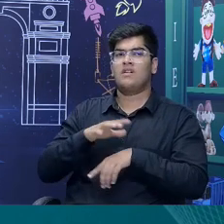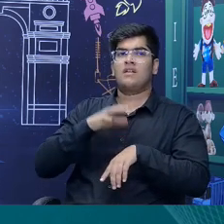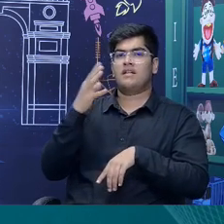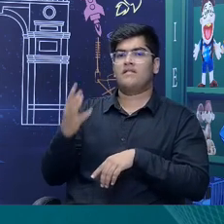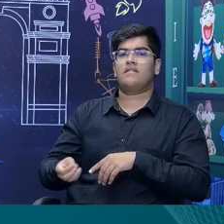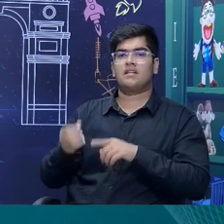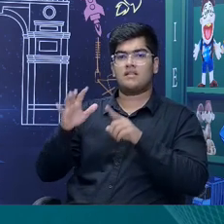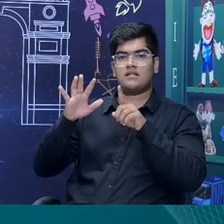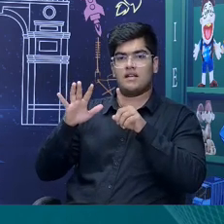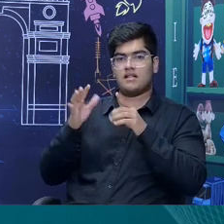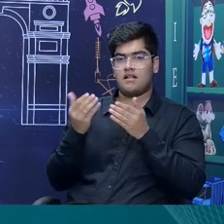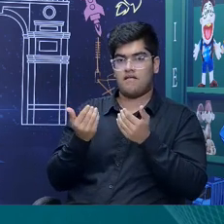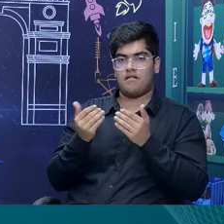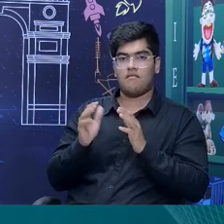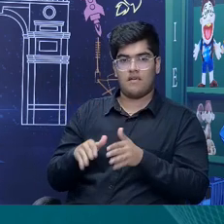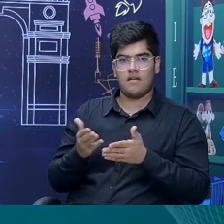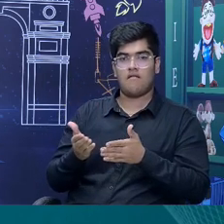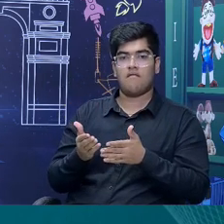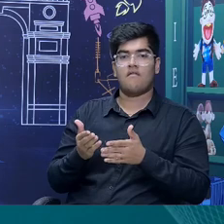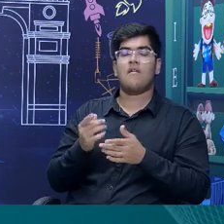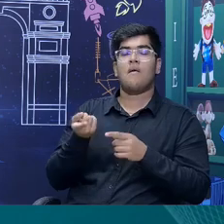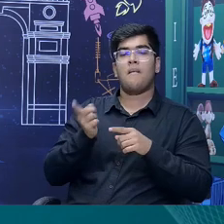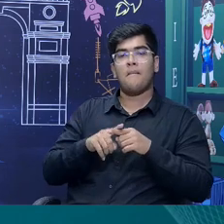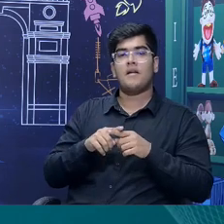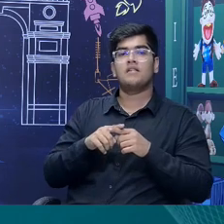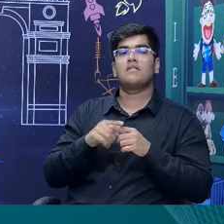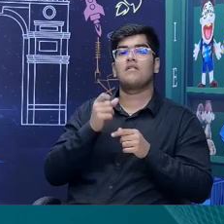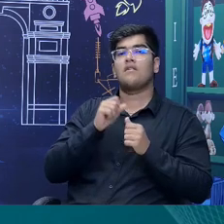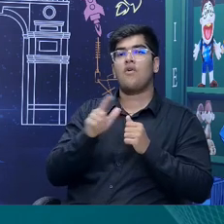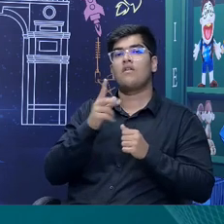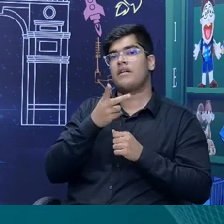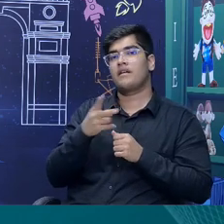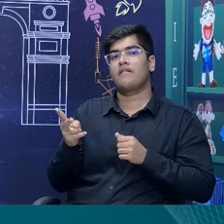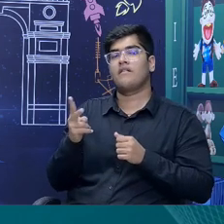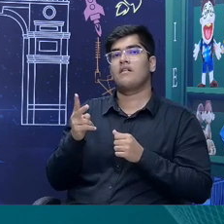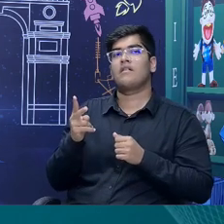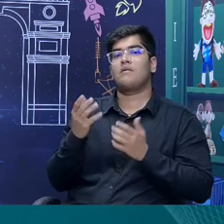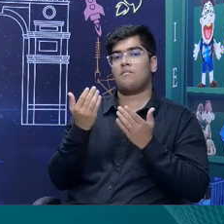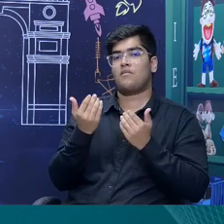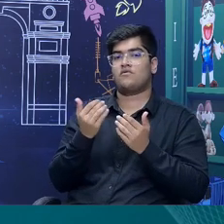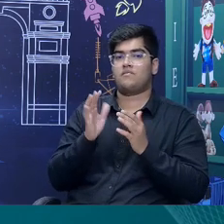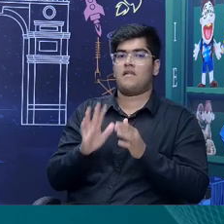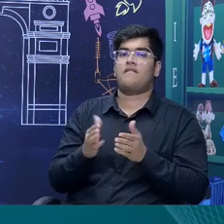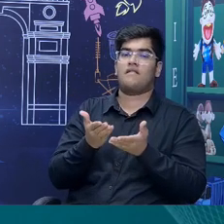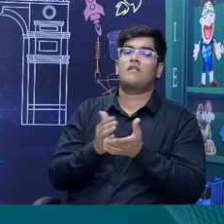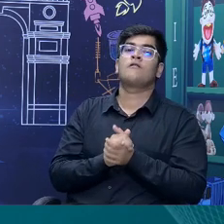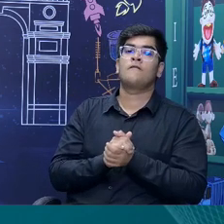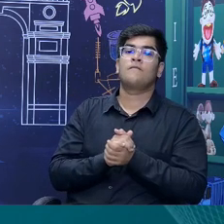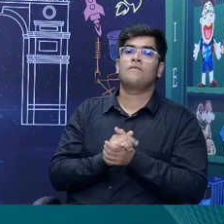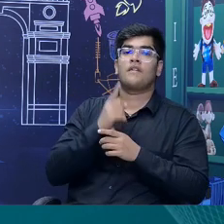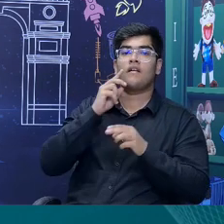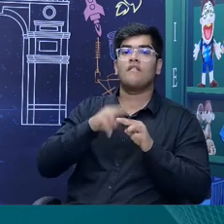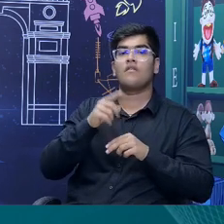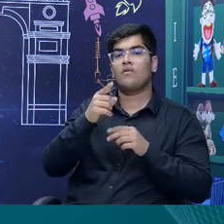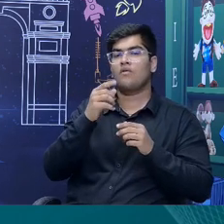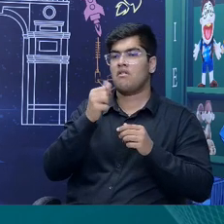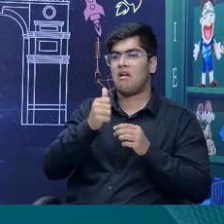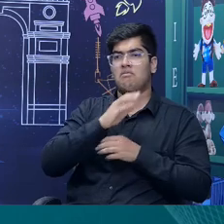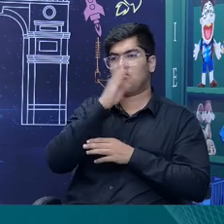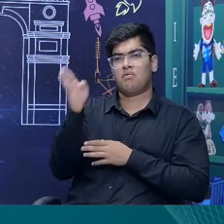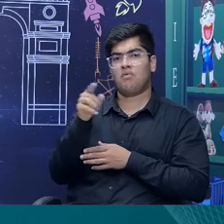पूरे सप्ताह सभी सरकारी छुट्टियां के साथ साथ शनिवार और रविवार को भी अगर आप इन बिक्री केंटो पर नहीं जा